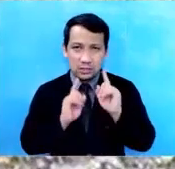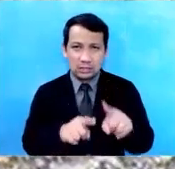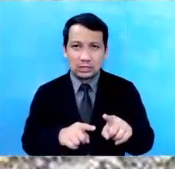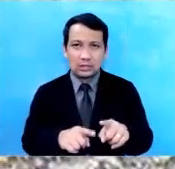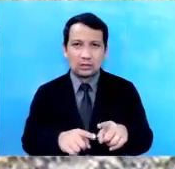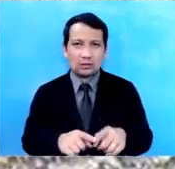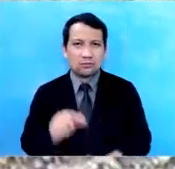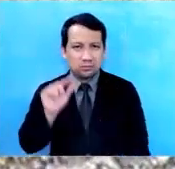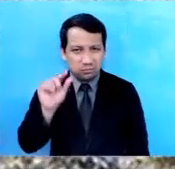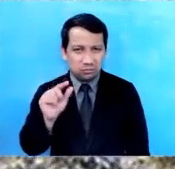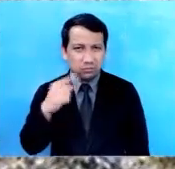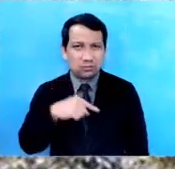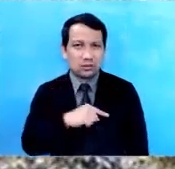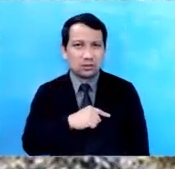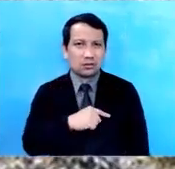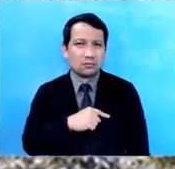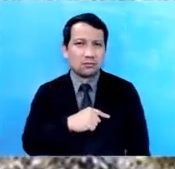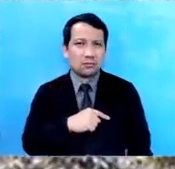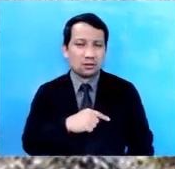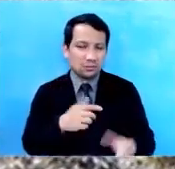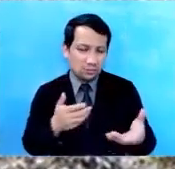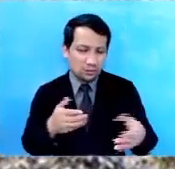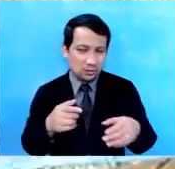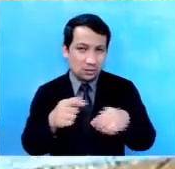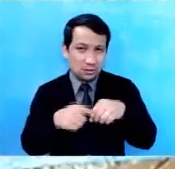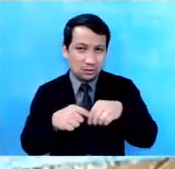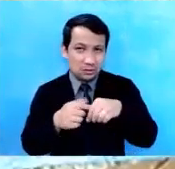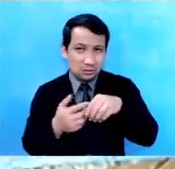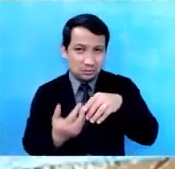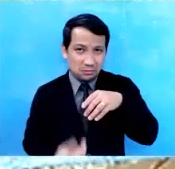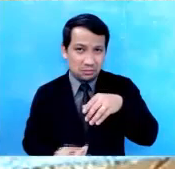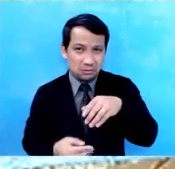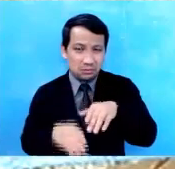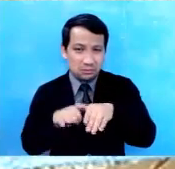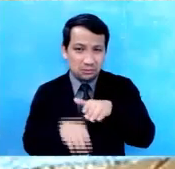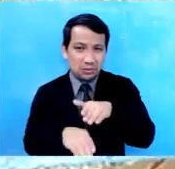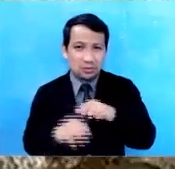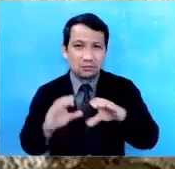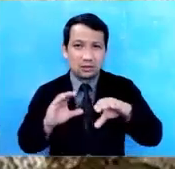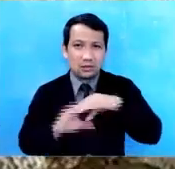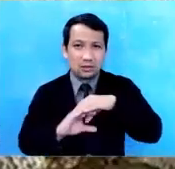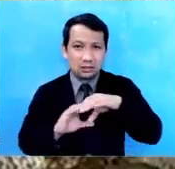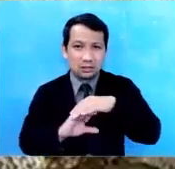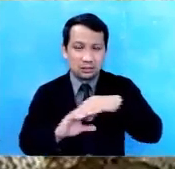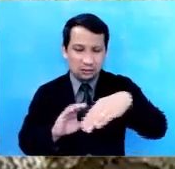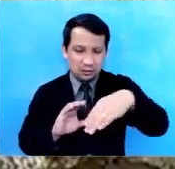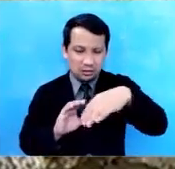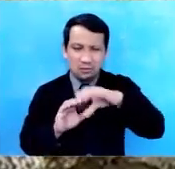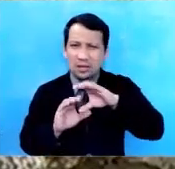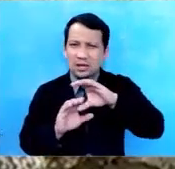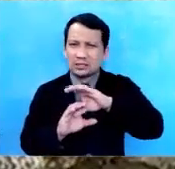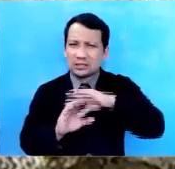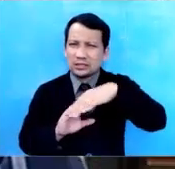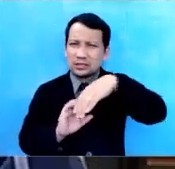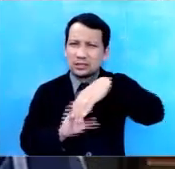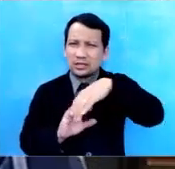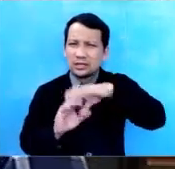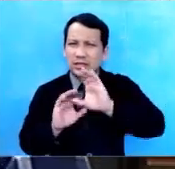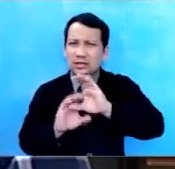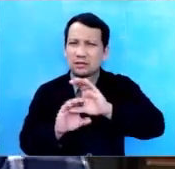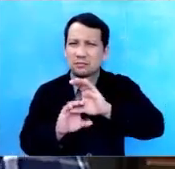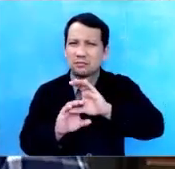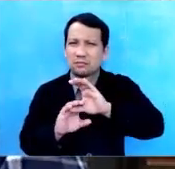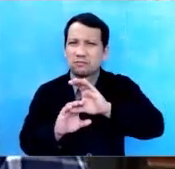naman ng mga sinkholes eh. Ang lalim naman, ang pinakalalim yung mga caves. Meron isang 9 meters. Pero karamihan, tag